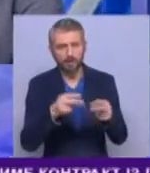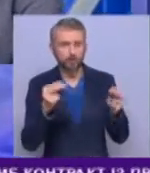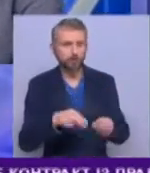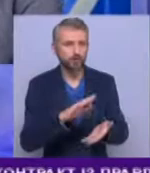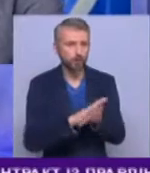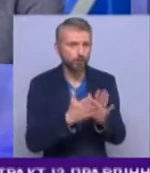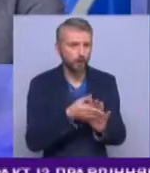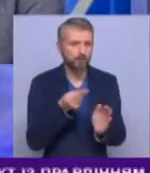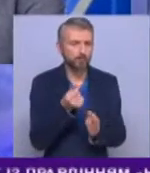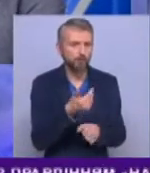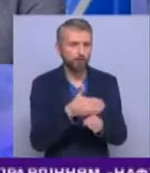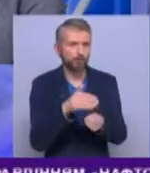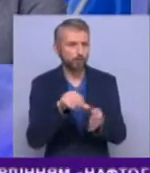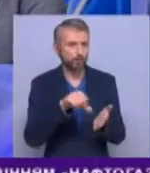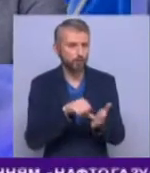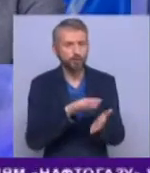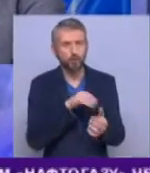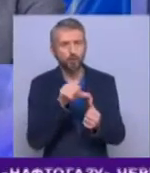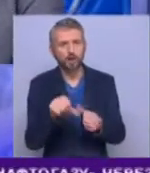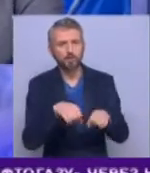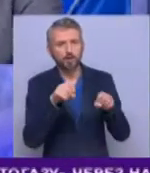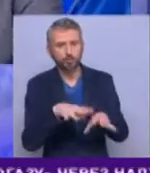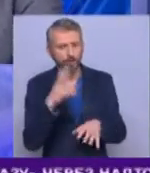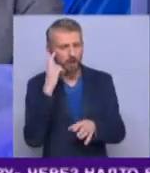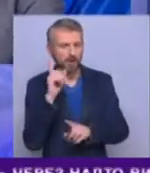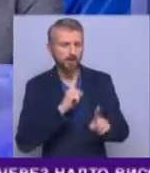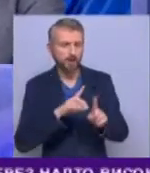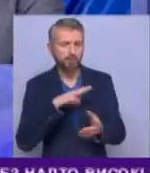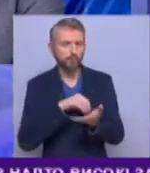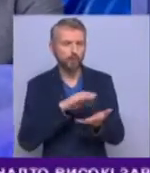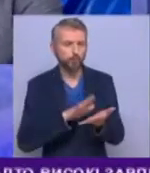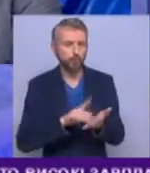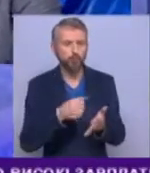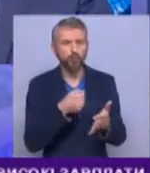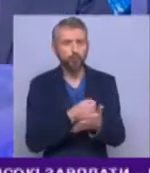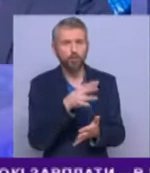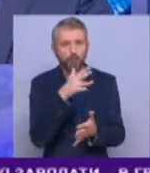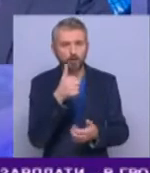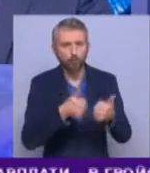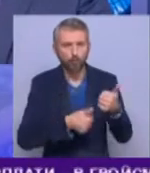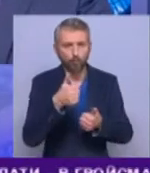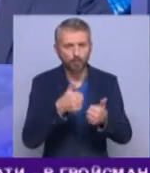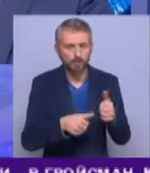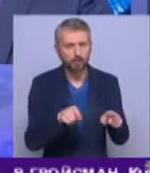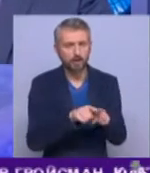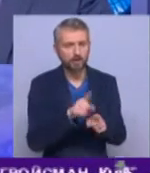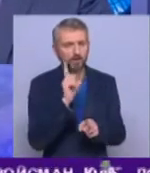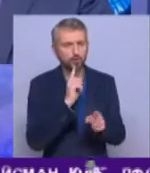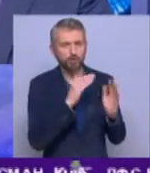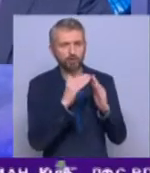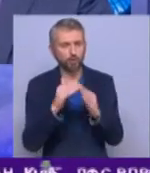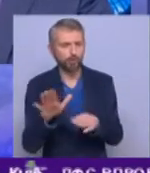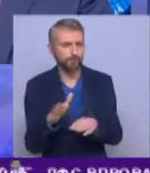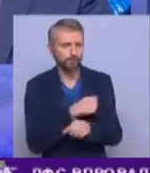договори, сплачують пайову участь. І були окремі рішення Київради, яких було зафіксовано, що до моменту конкурсу такі тимчасові споруди не